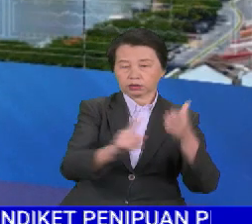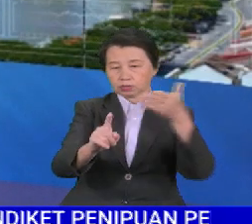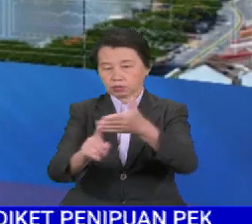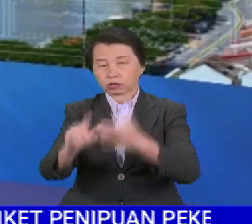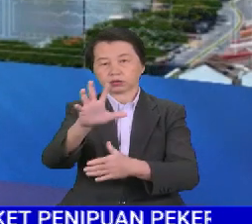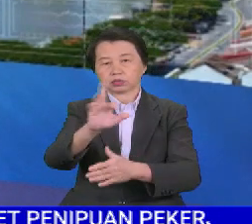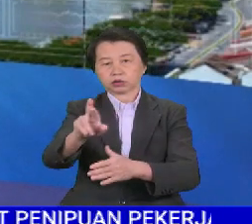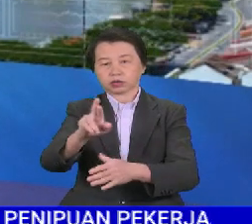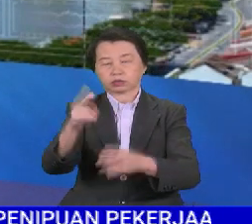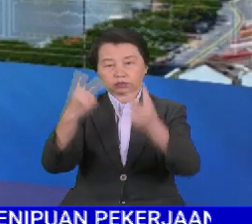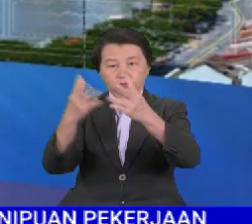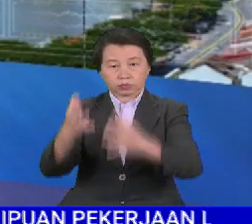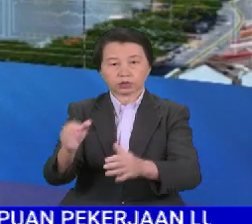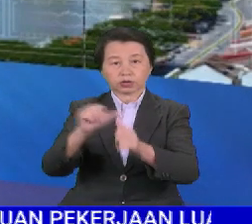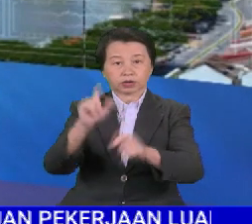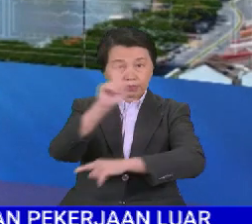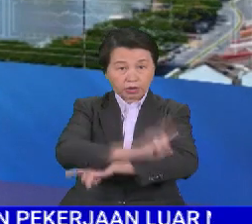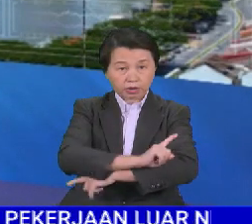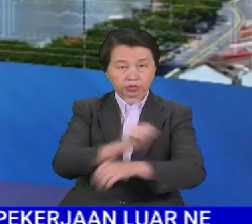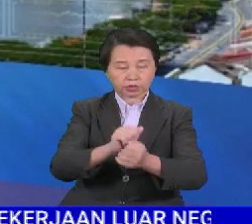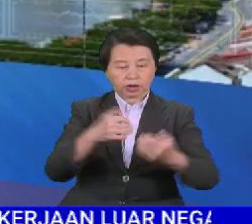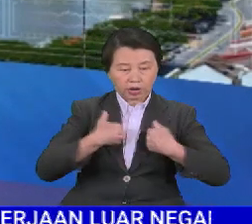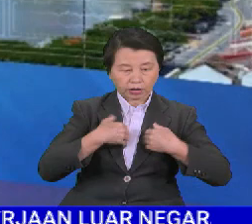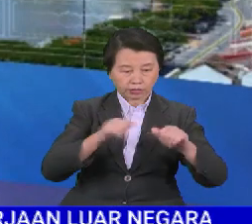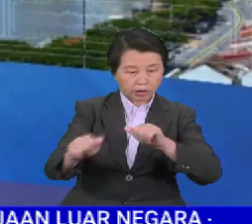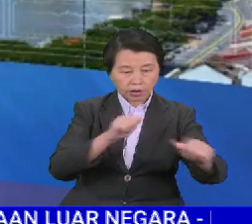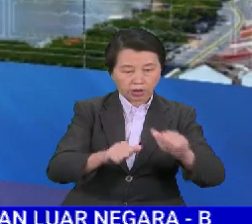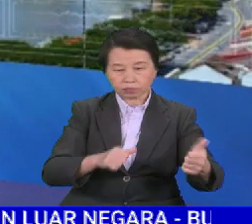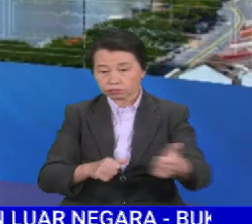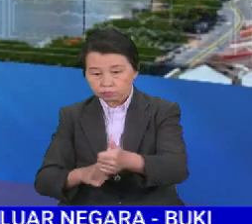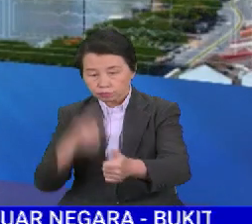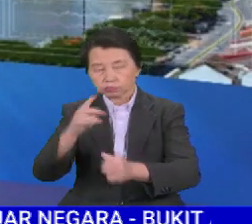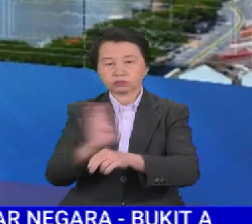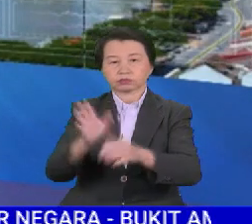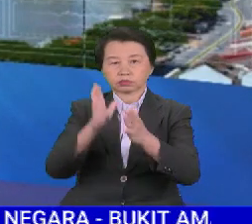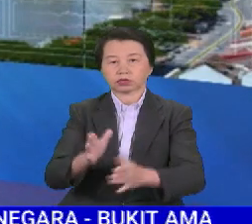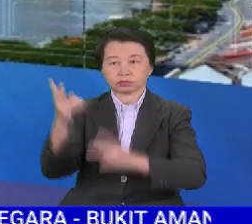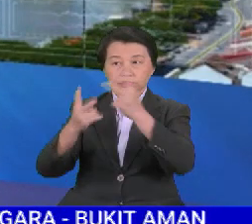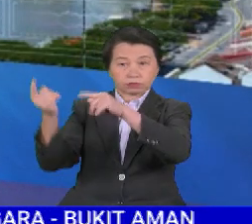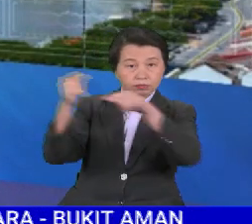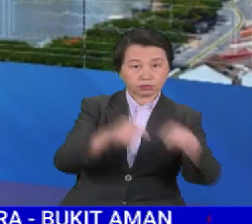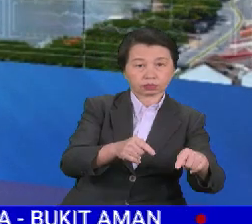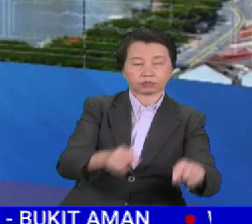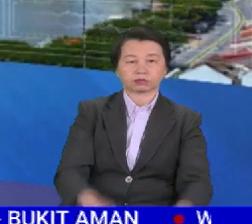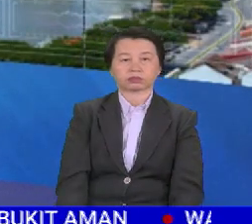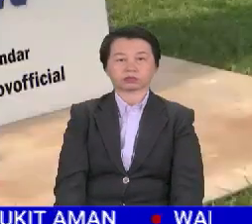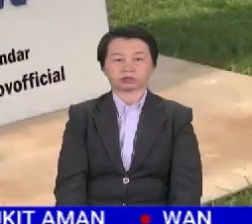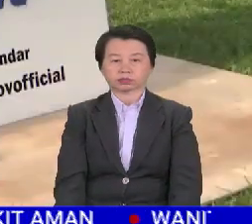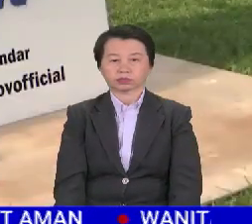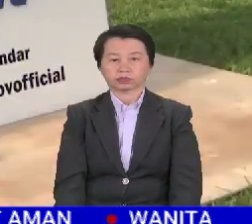5,000 pengunjung setiap hari dengan menyediakan pelbagai aktiviti menarik untuk usahawan dan pengunjung.